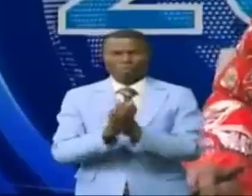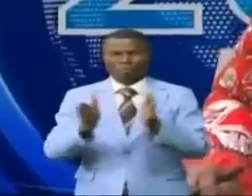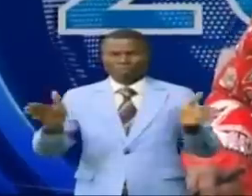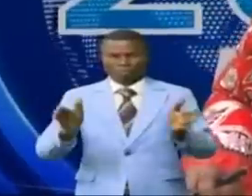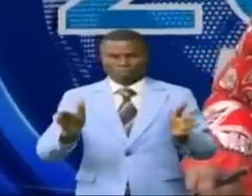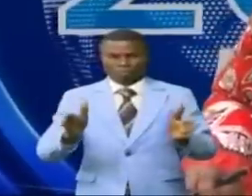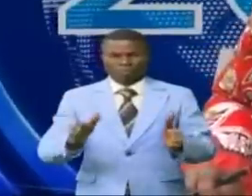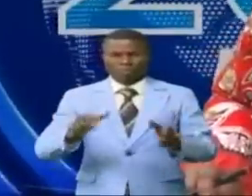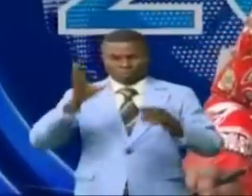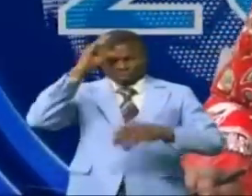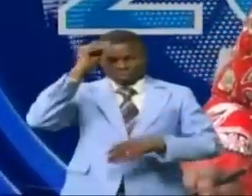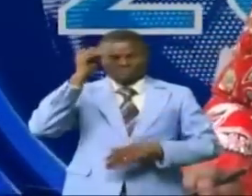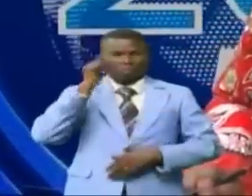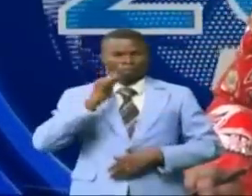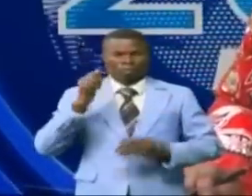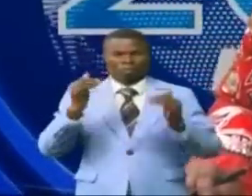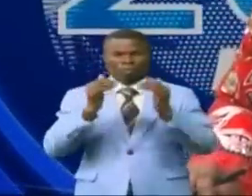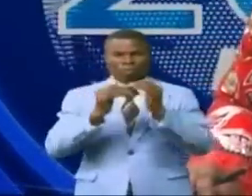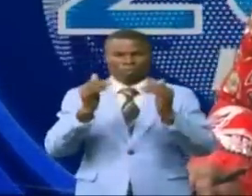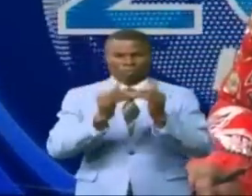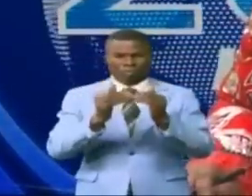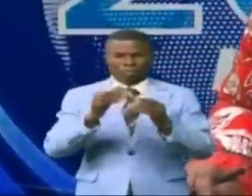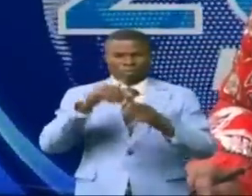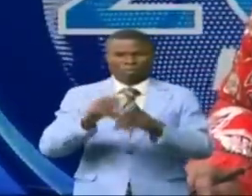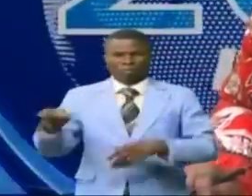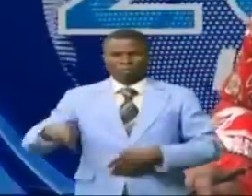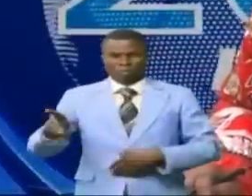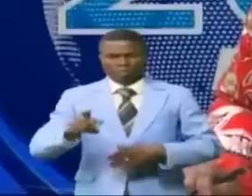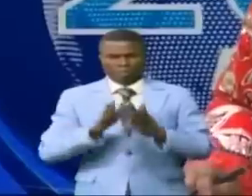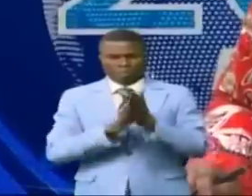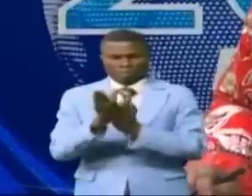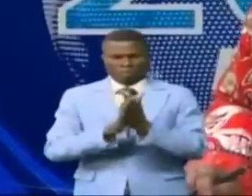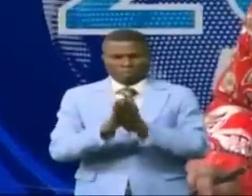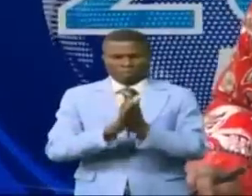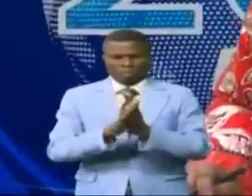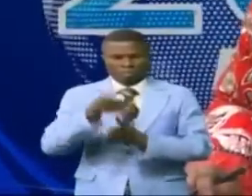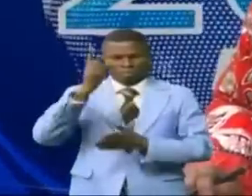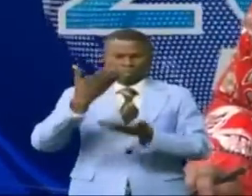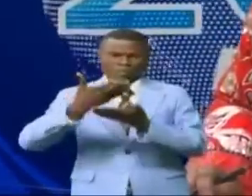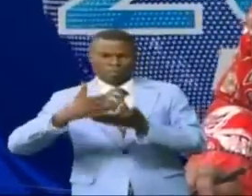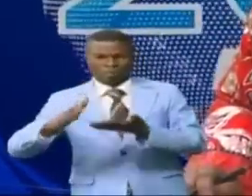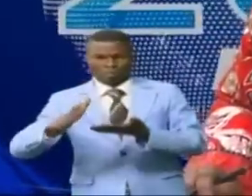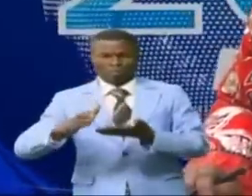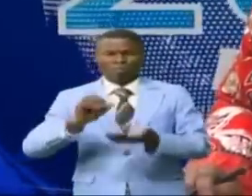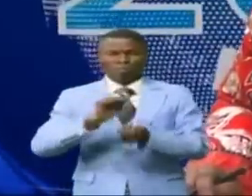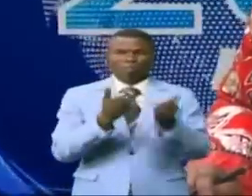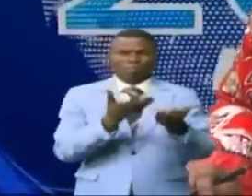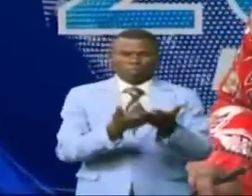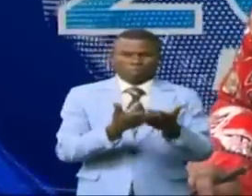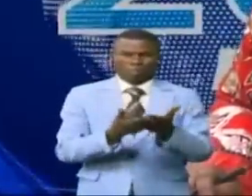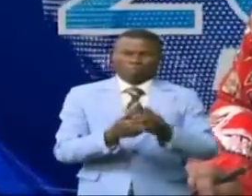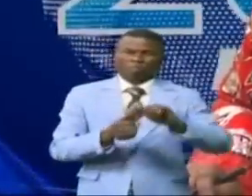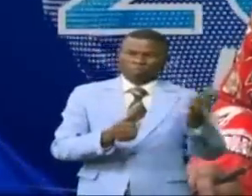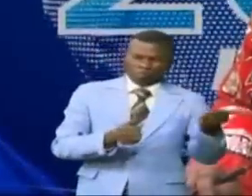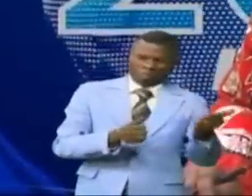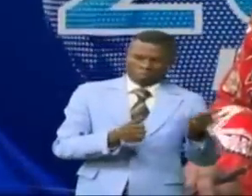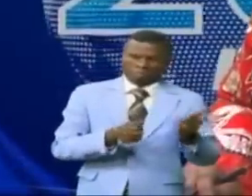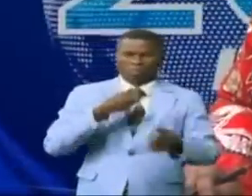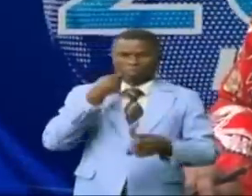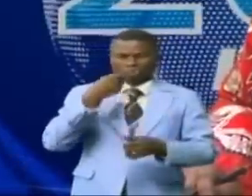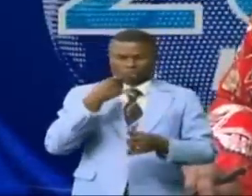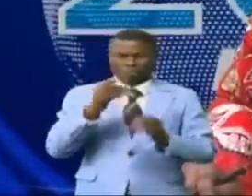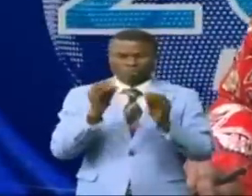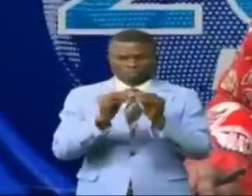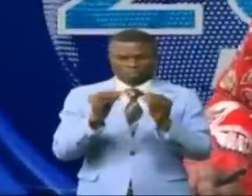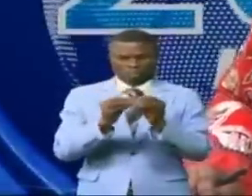la masculinité positive dans quelques provinces qui constituent la première phase? Eh bien, cette question et tant d'autres ont mis autour d'une même